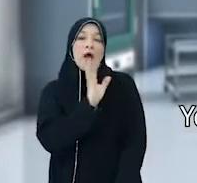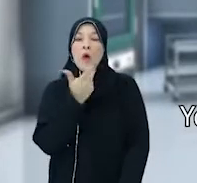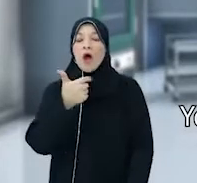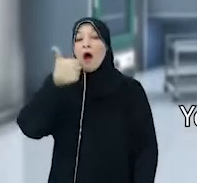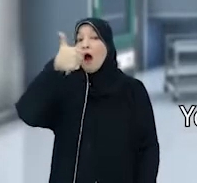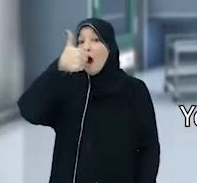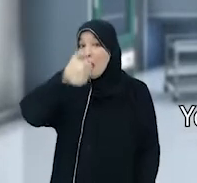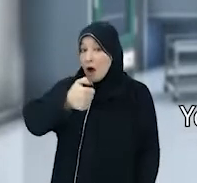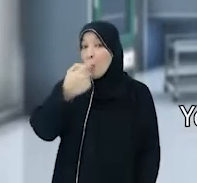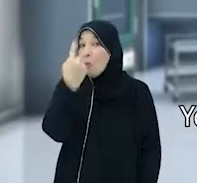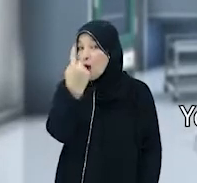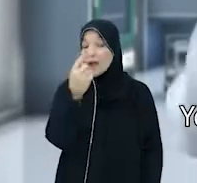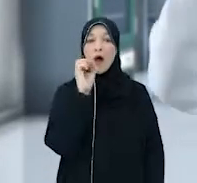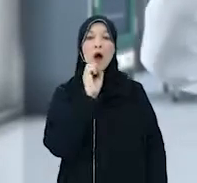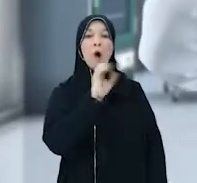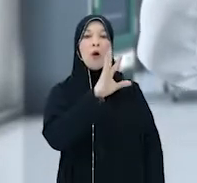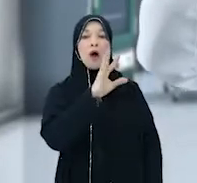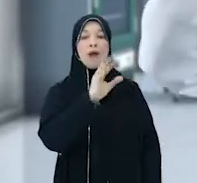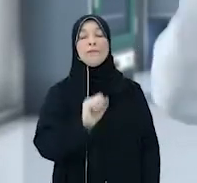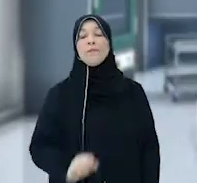بخة واحدة في الهواء،